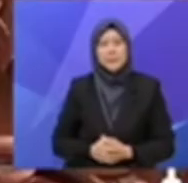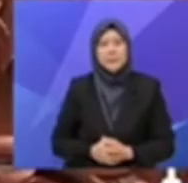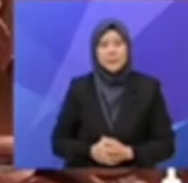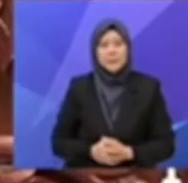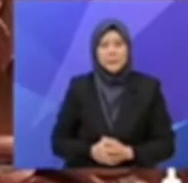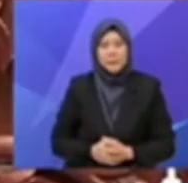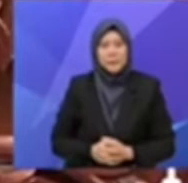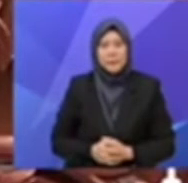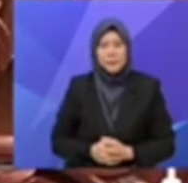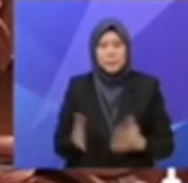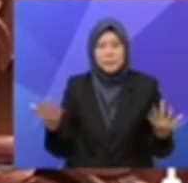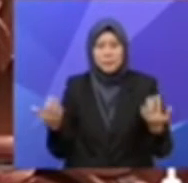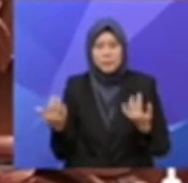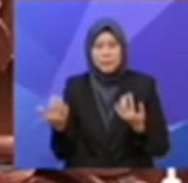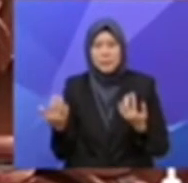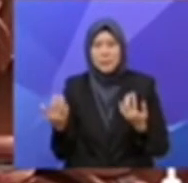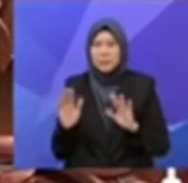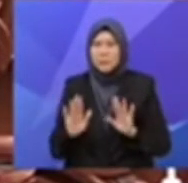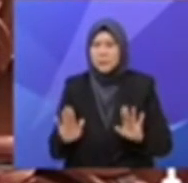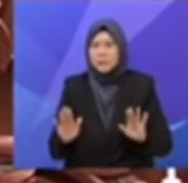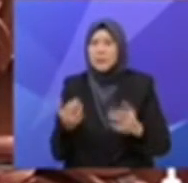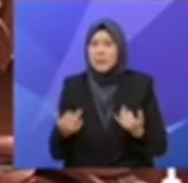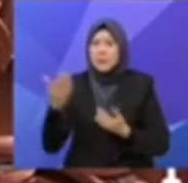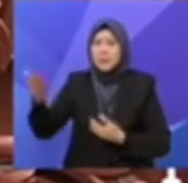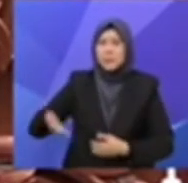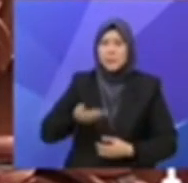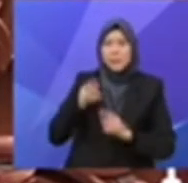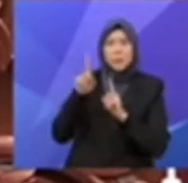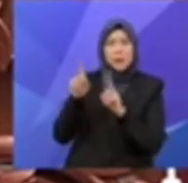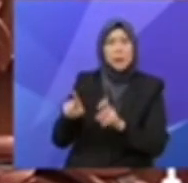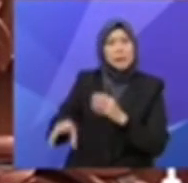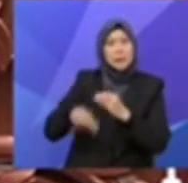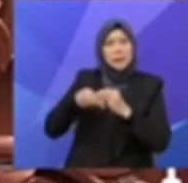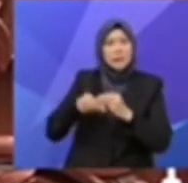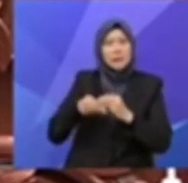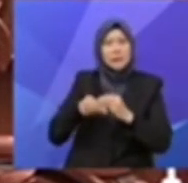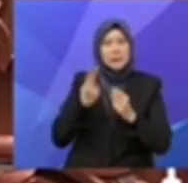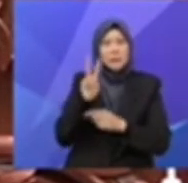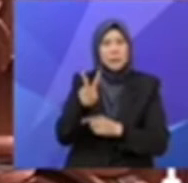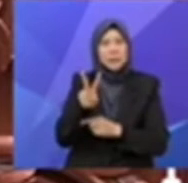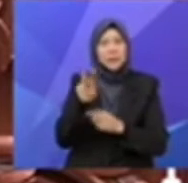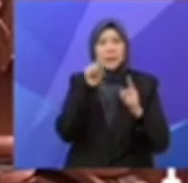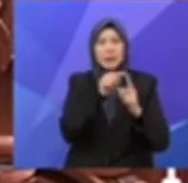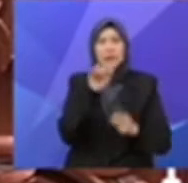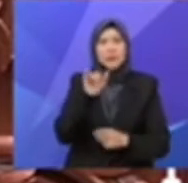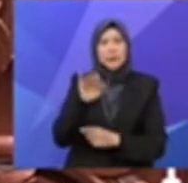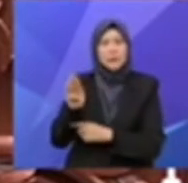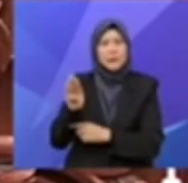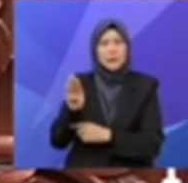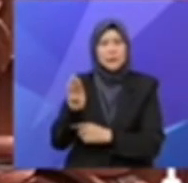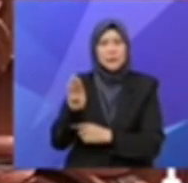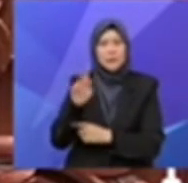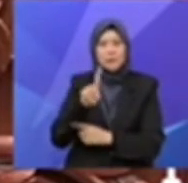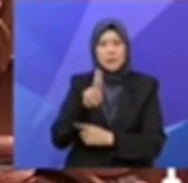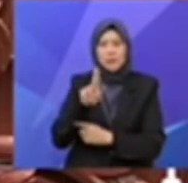mawar bersih mencapai kucing Ayah jemput untuk soalan tambahan yang kedua kepadanya bromat kuning